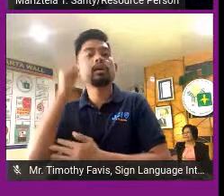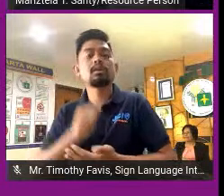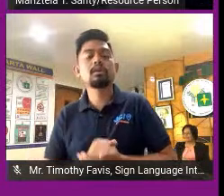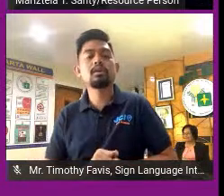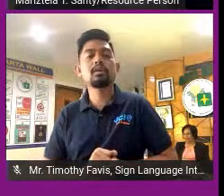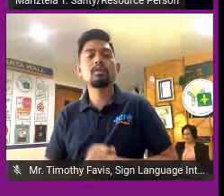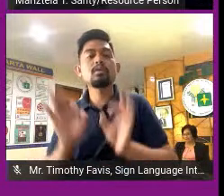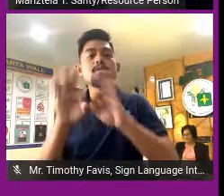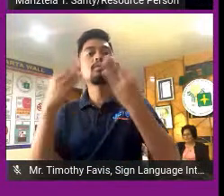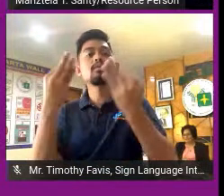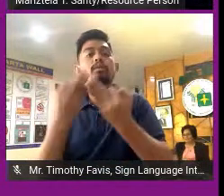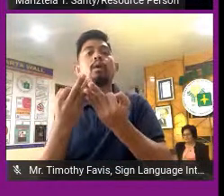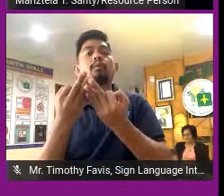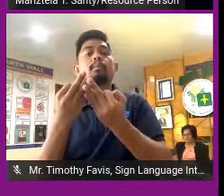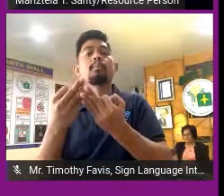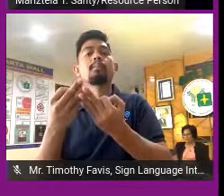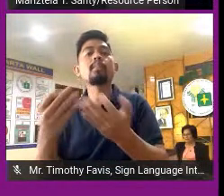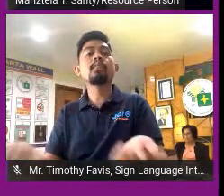incident. Ano po?